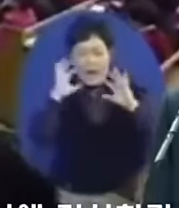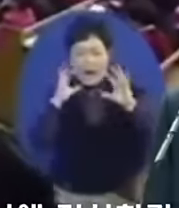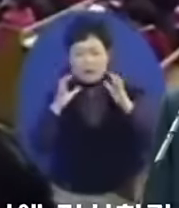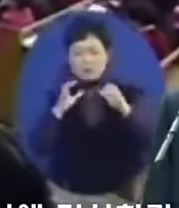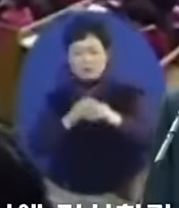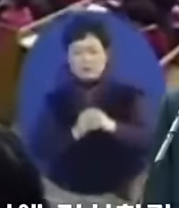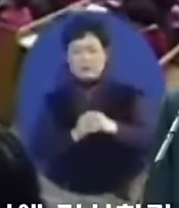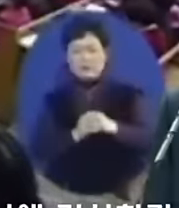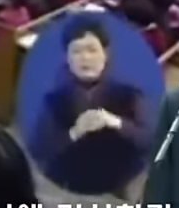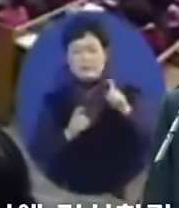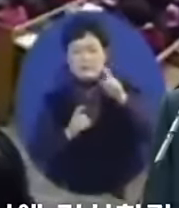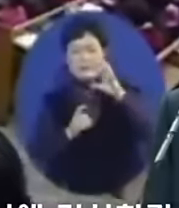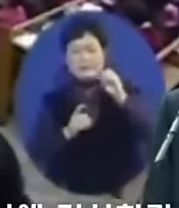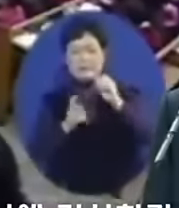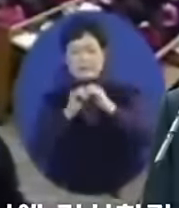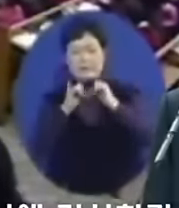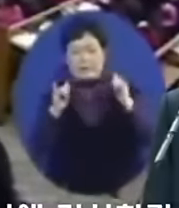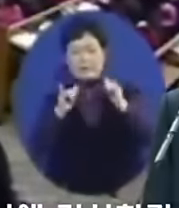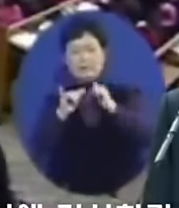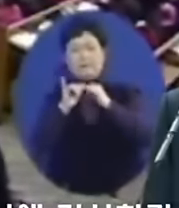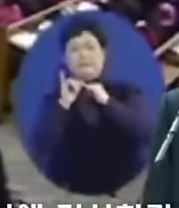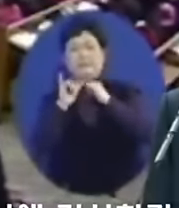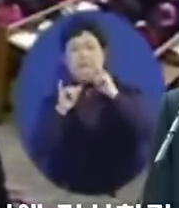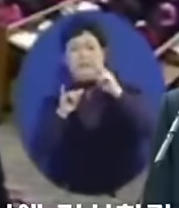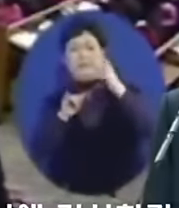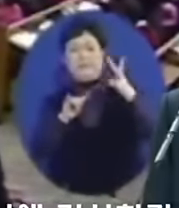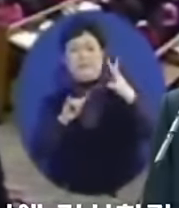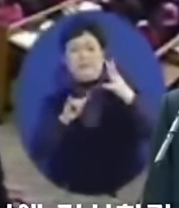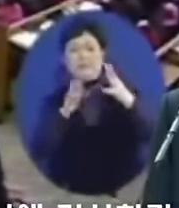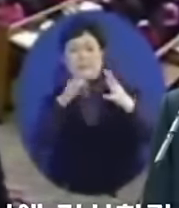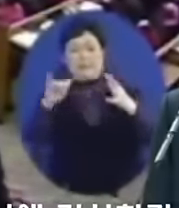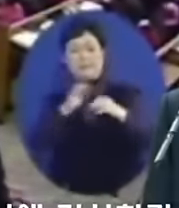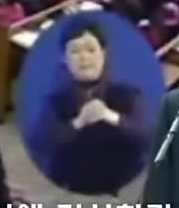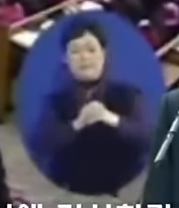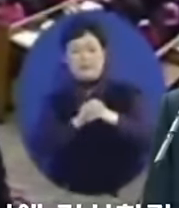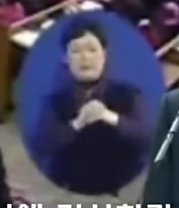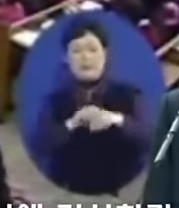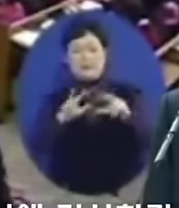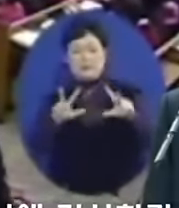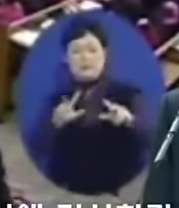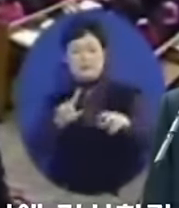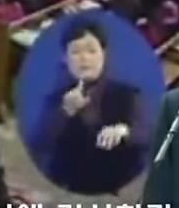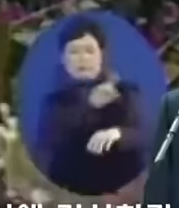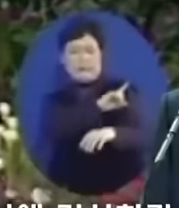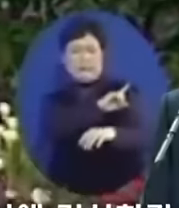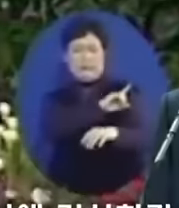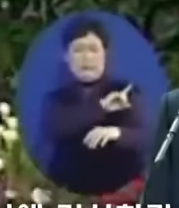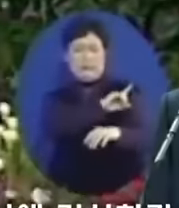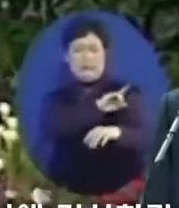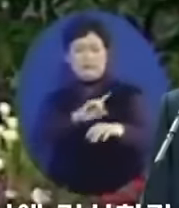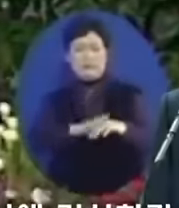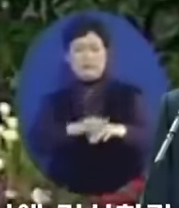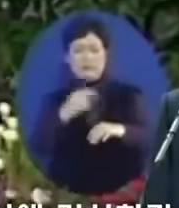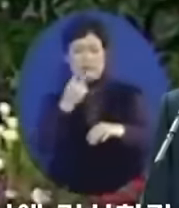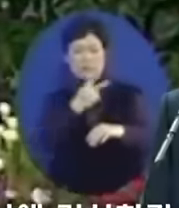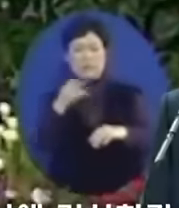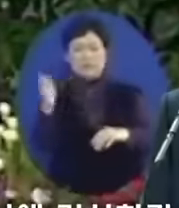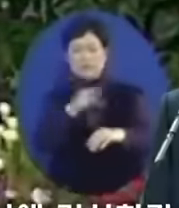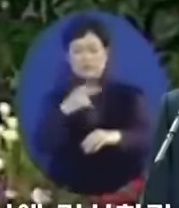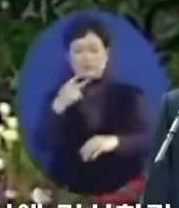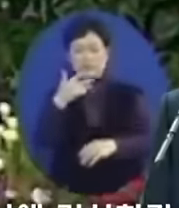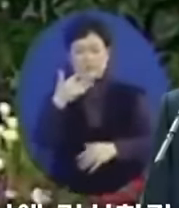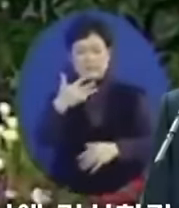10만 명당 자살 사망 수는 24명으로 OECD에서 제일 높은 수준입니다. 2000년부터